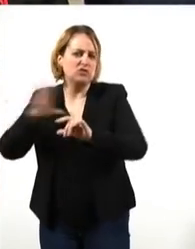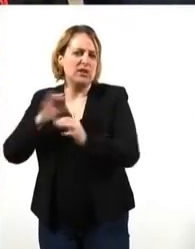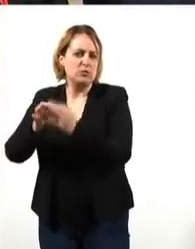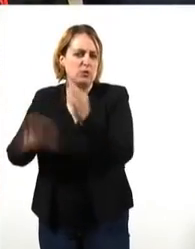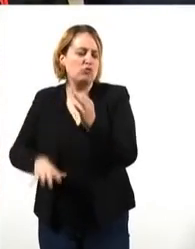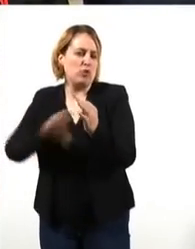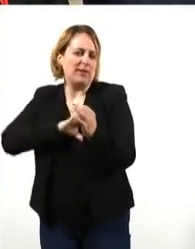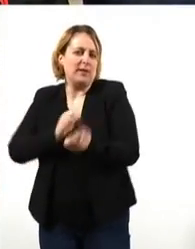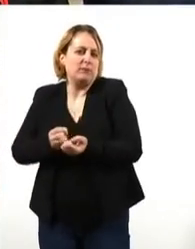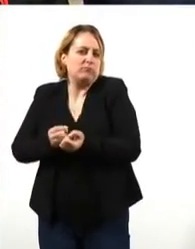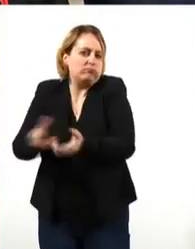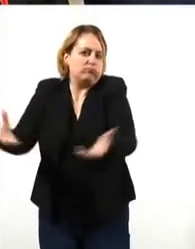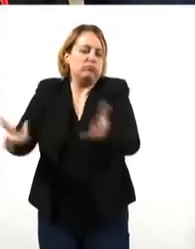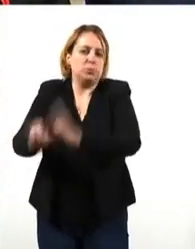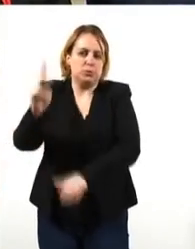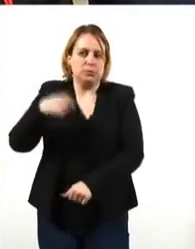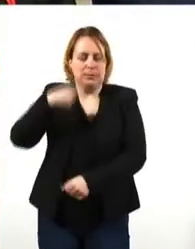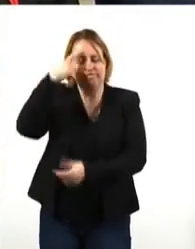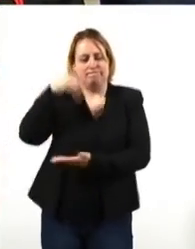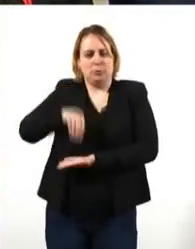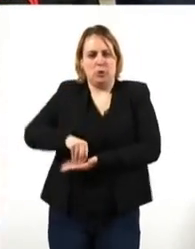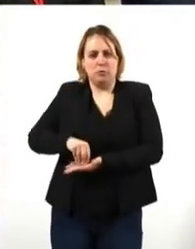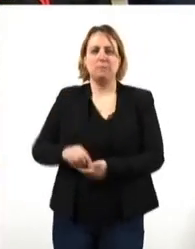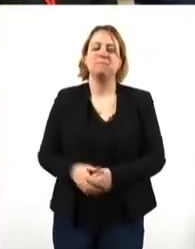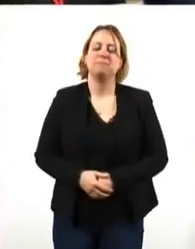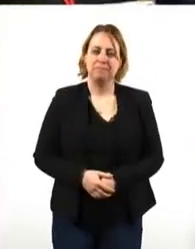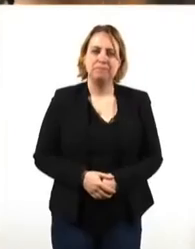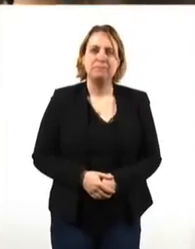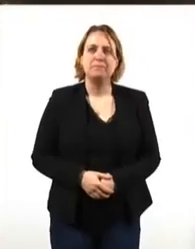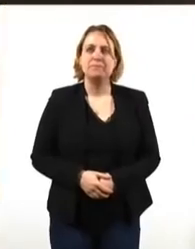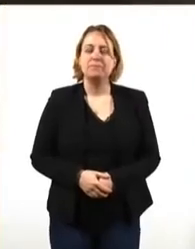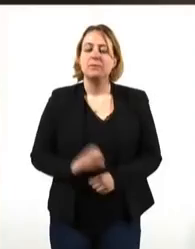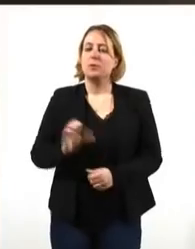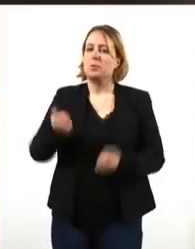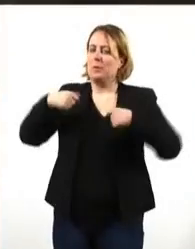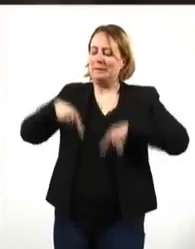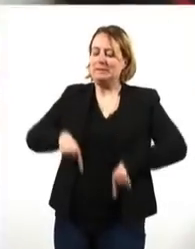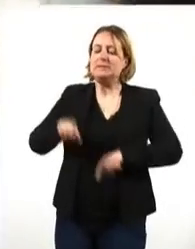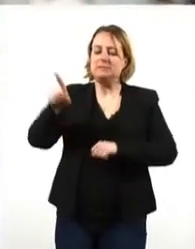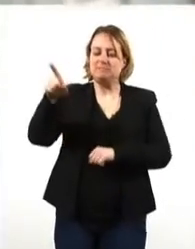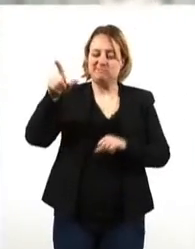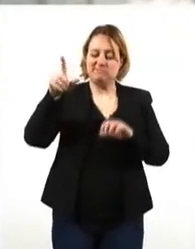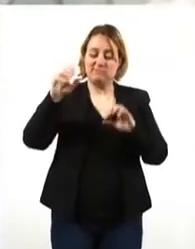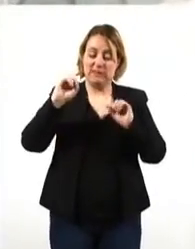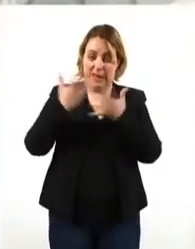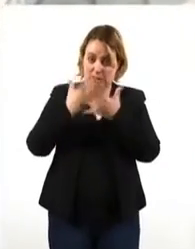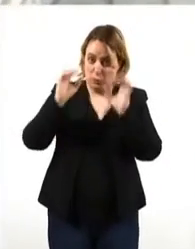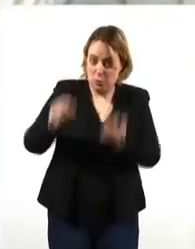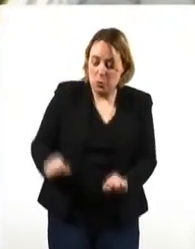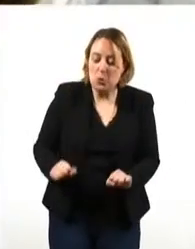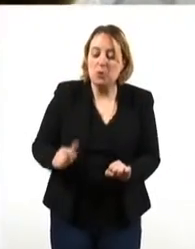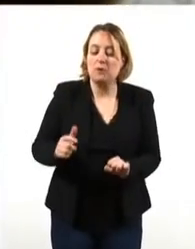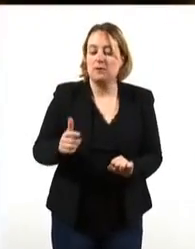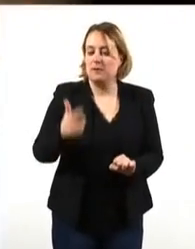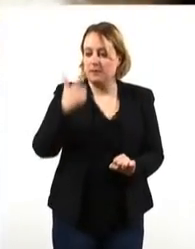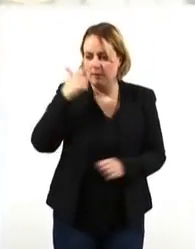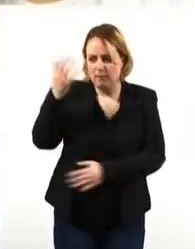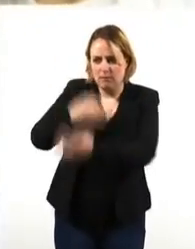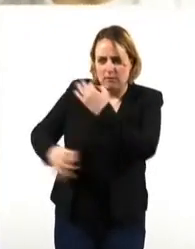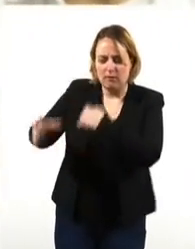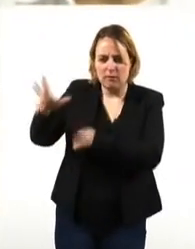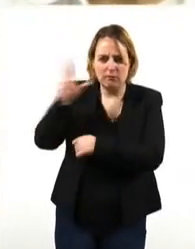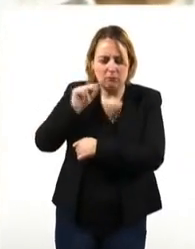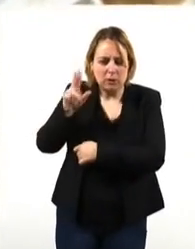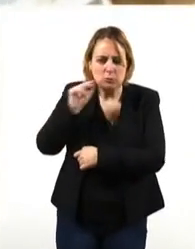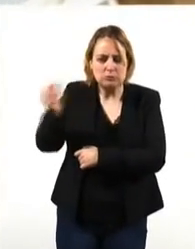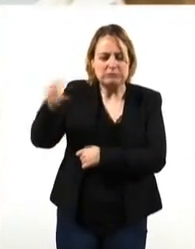développer, mais à noter. Si je peux réagir, parce que quand vous dites, on a l'impression qu'on doit choisir entre faire des